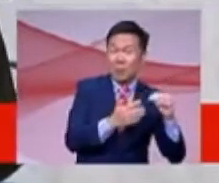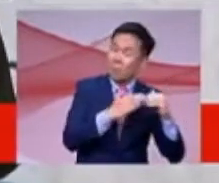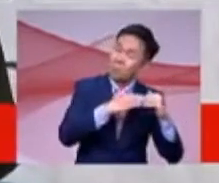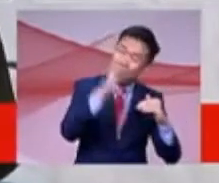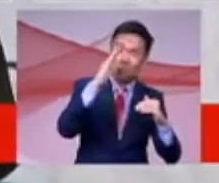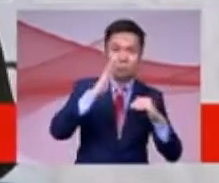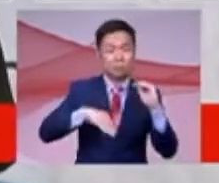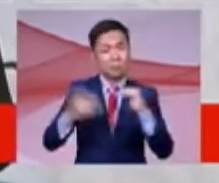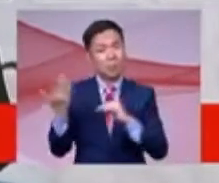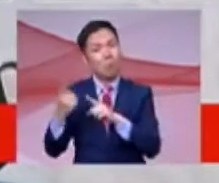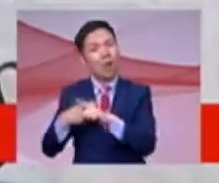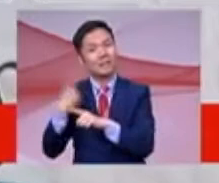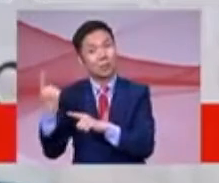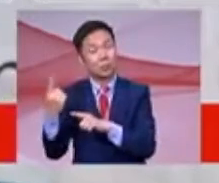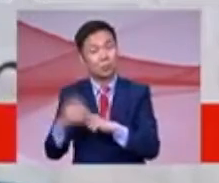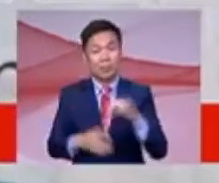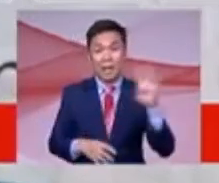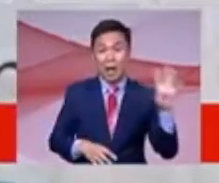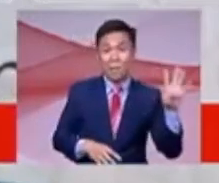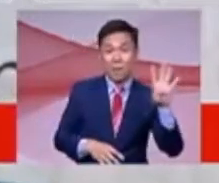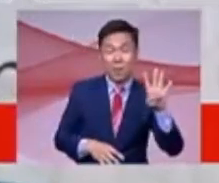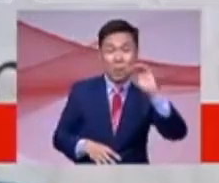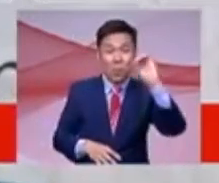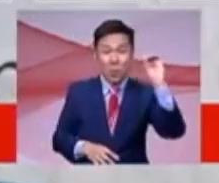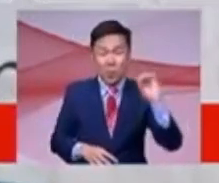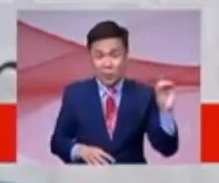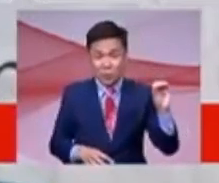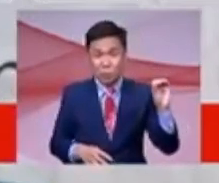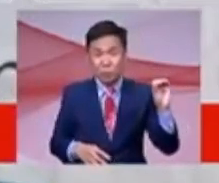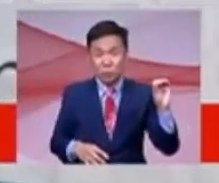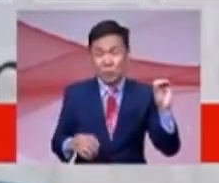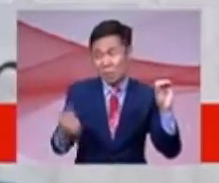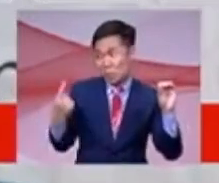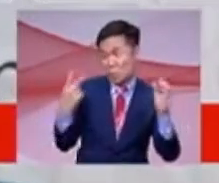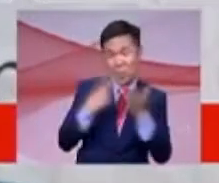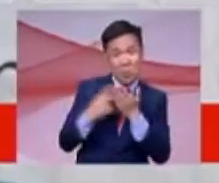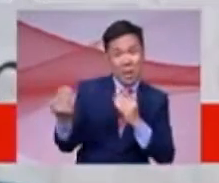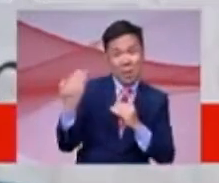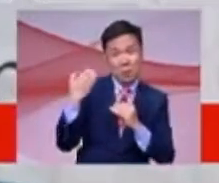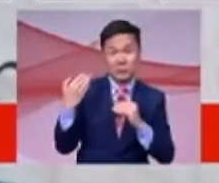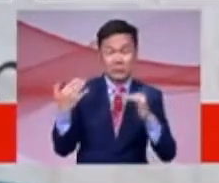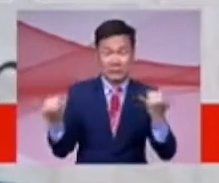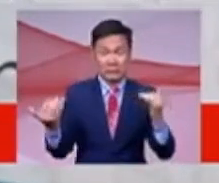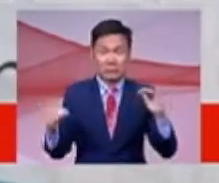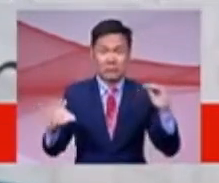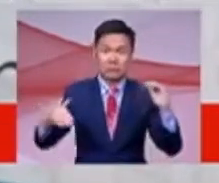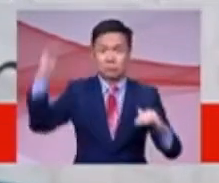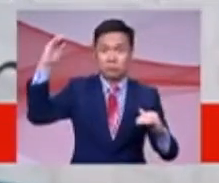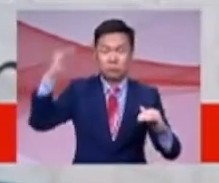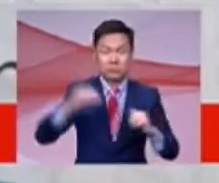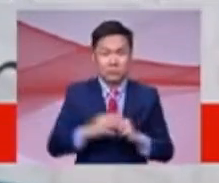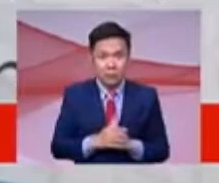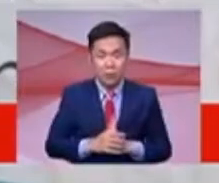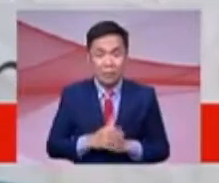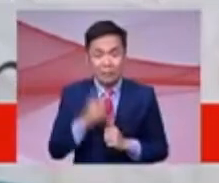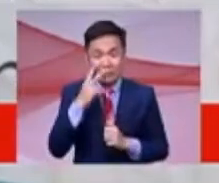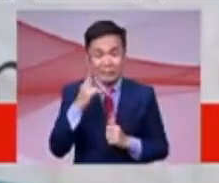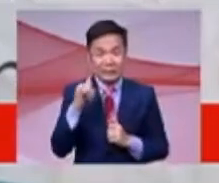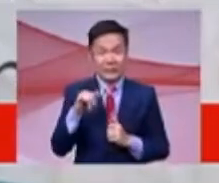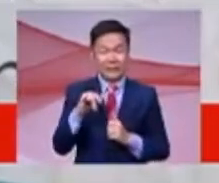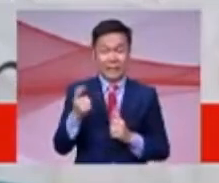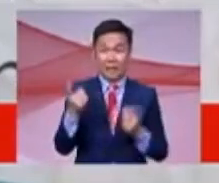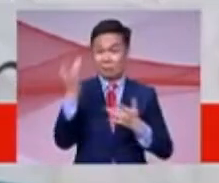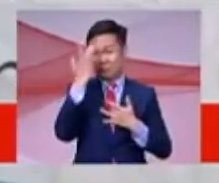Januari, iaitu 44% berbanding dengan 2 minggu yang lepas. Jadi sekarang ni kita dapati